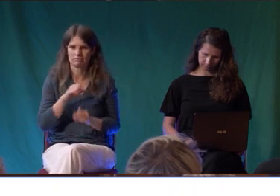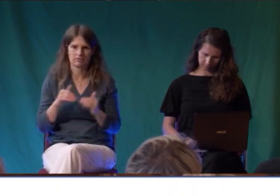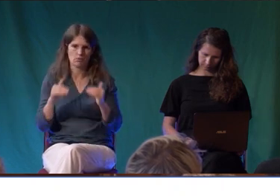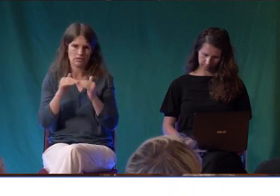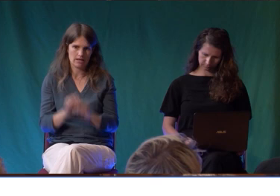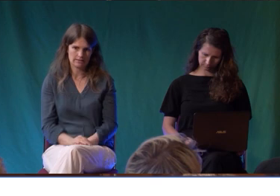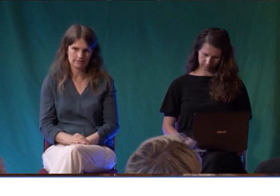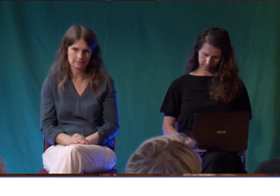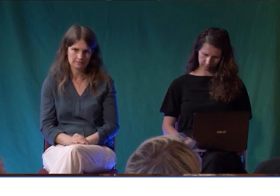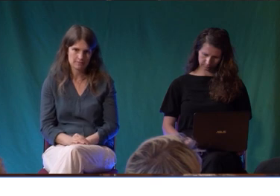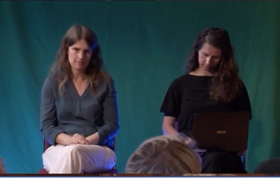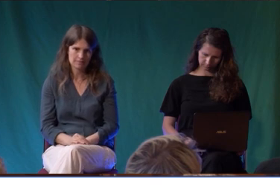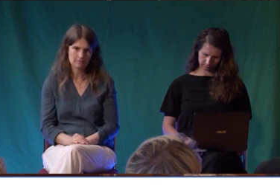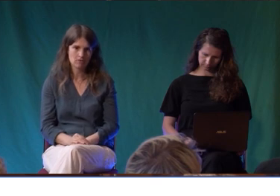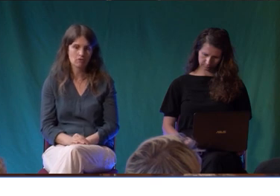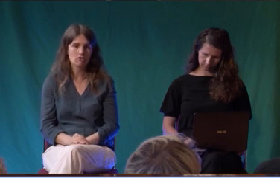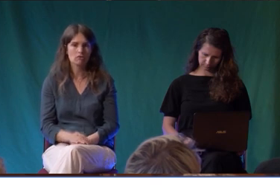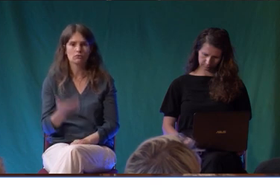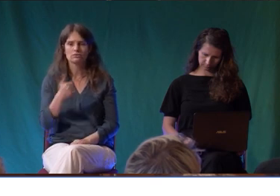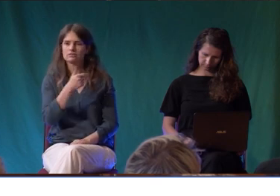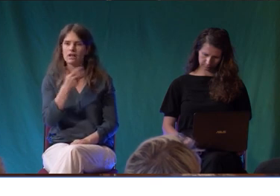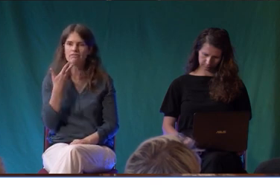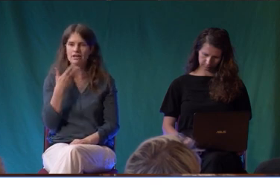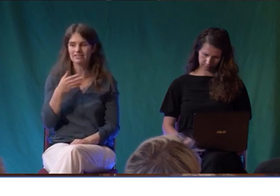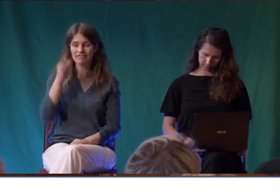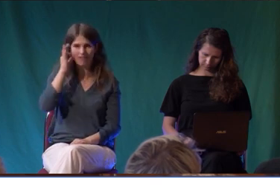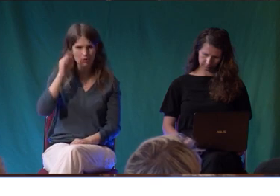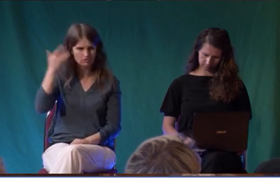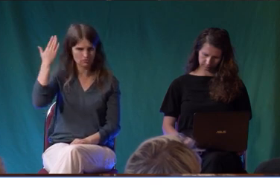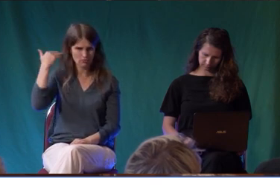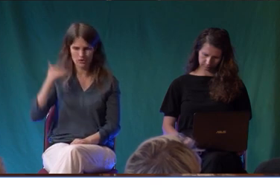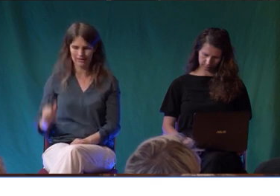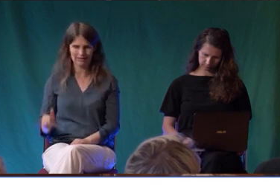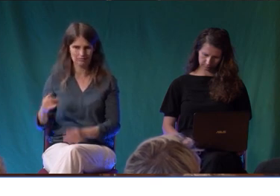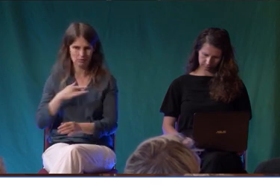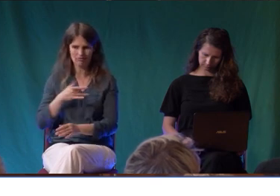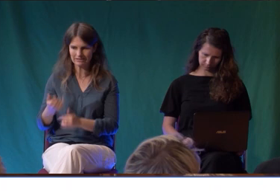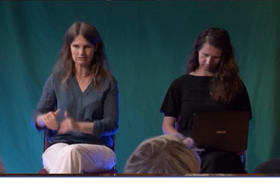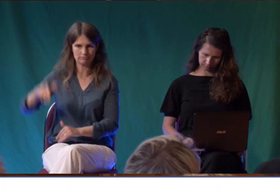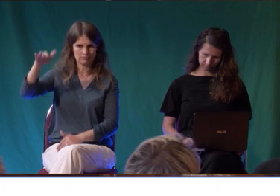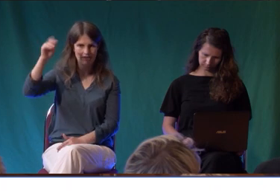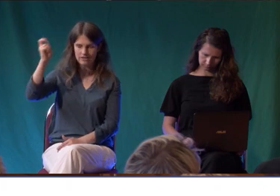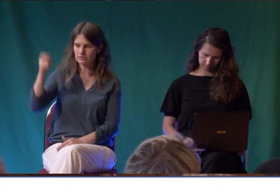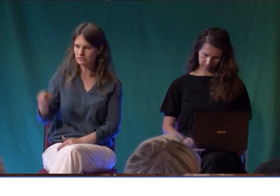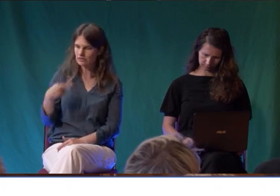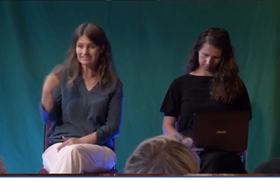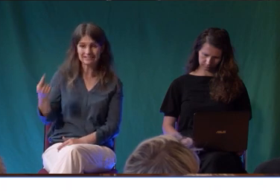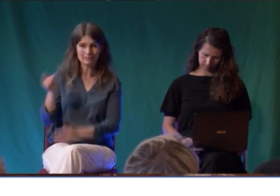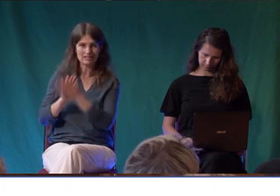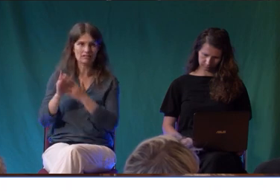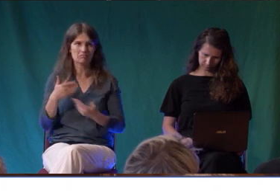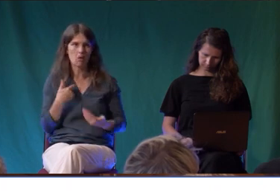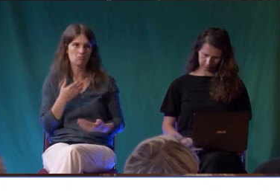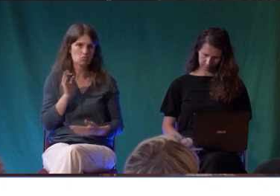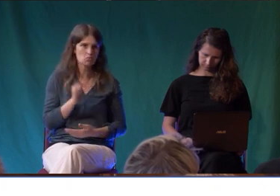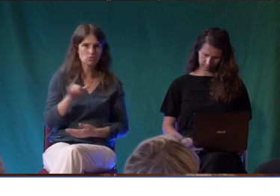das für die Frauen in der Rückschau sehr widersprüchlich sind wahr und wo die sehr hin und hergerissen waren wie sie es jetzt finden